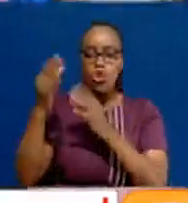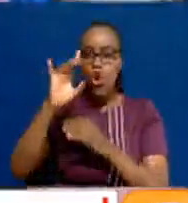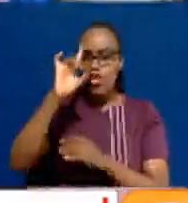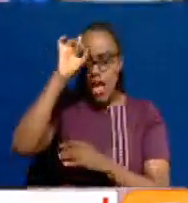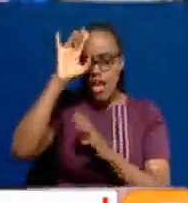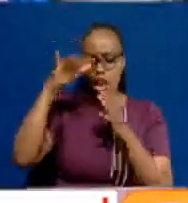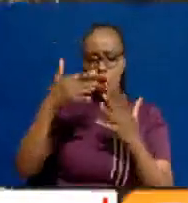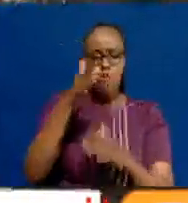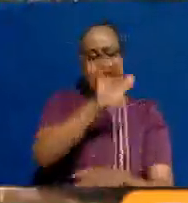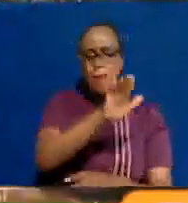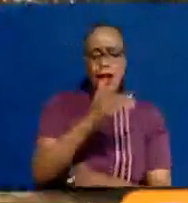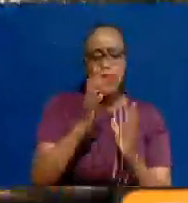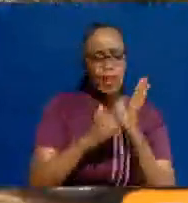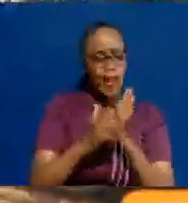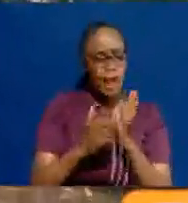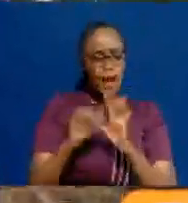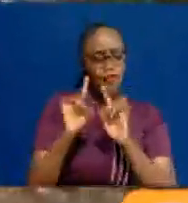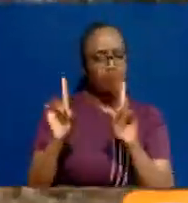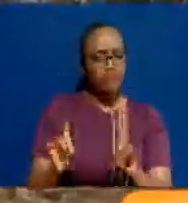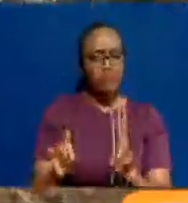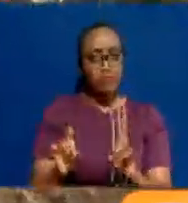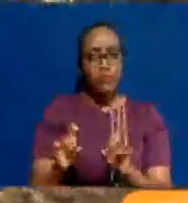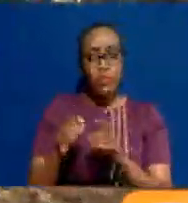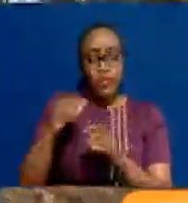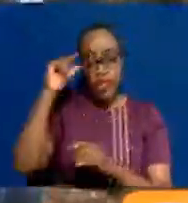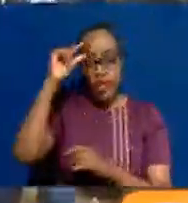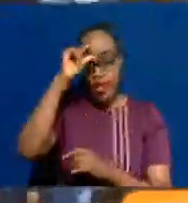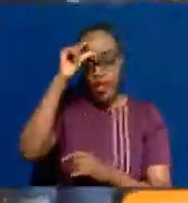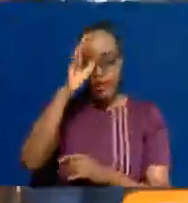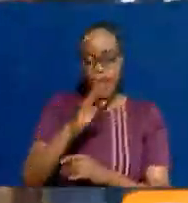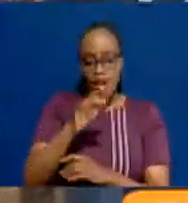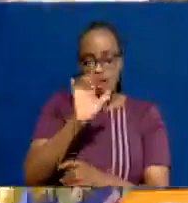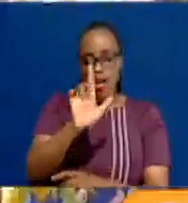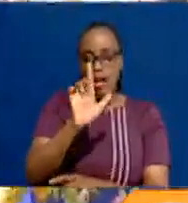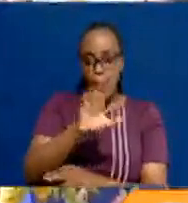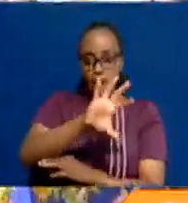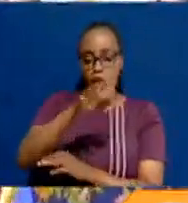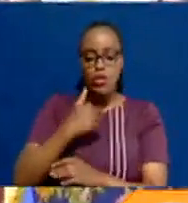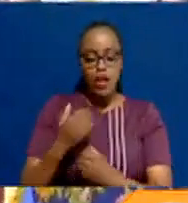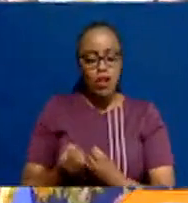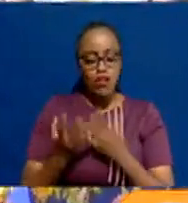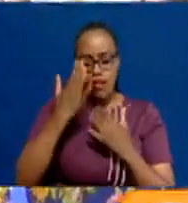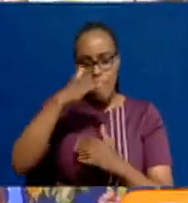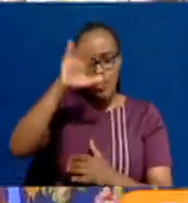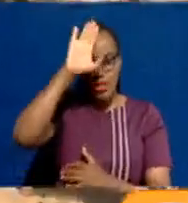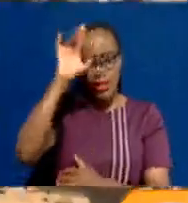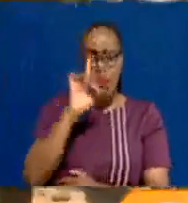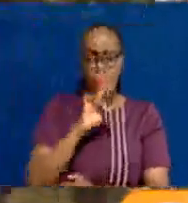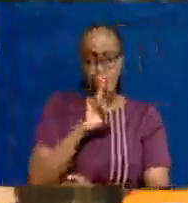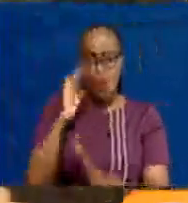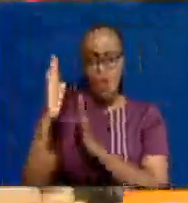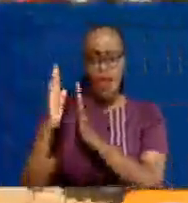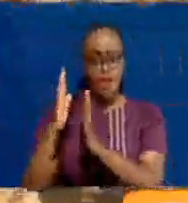mimi nirudi Ukambani. Area leaders led by the county governor Joshua Irungu have expressed disappointment to the